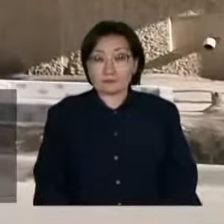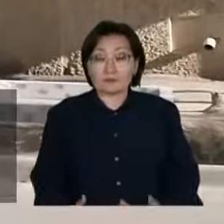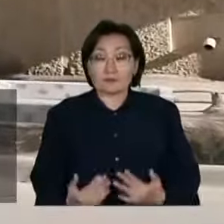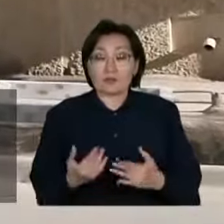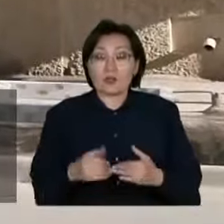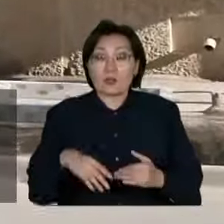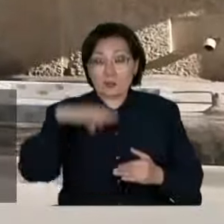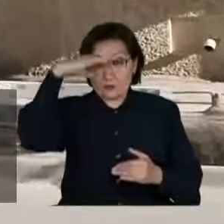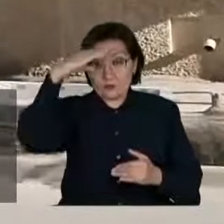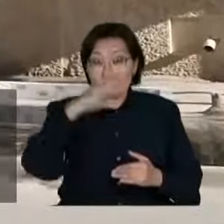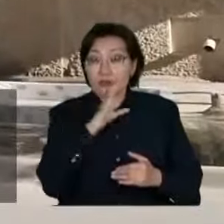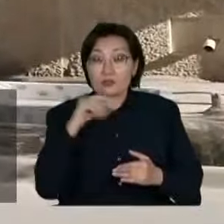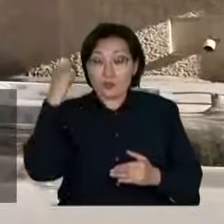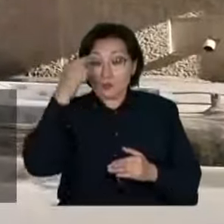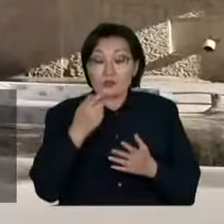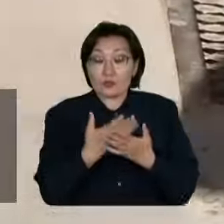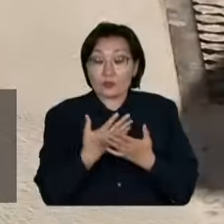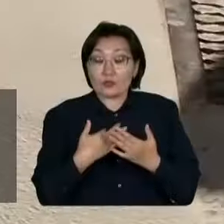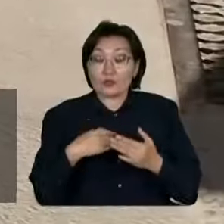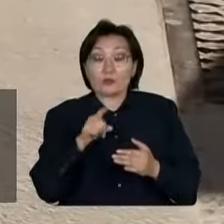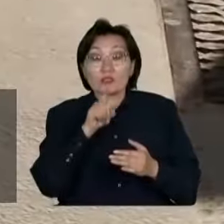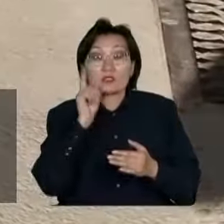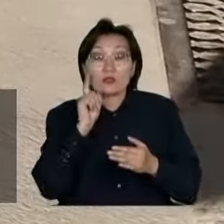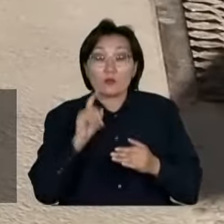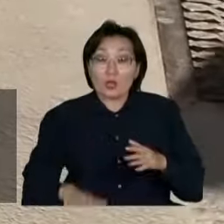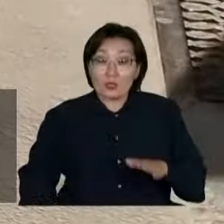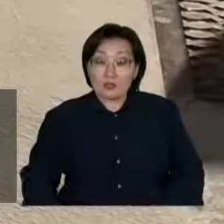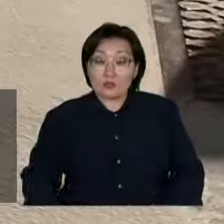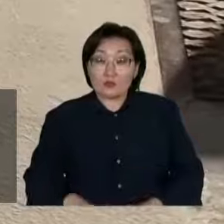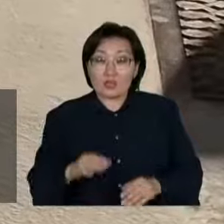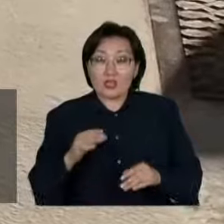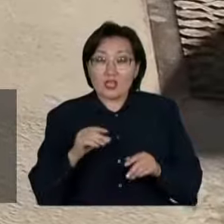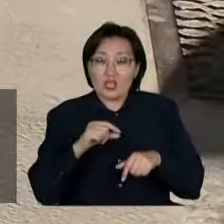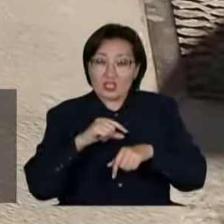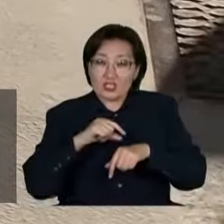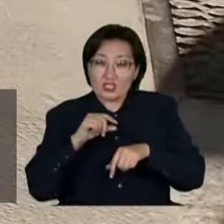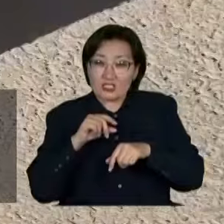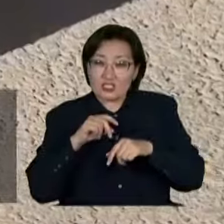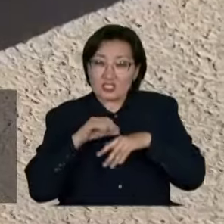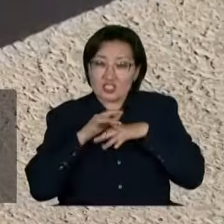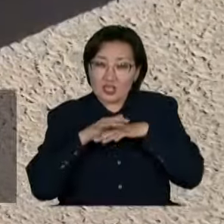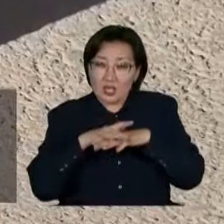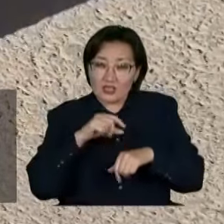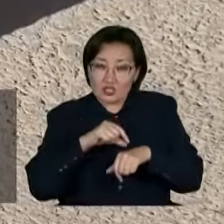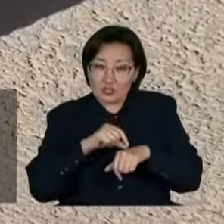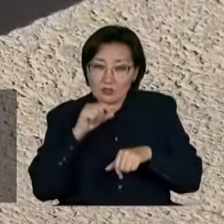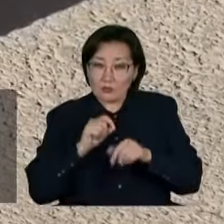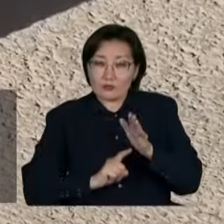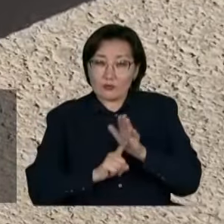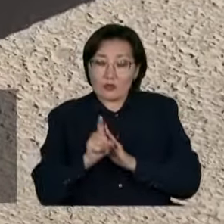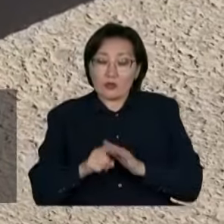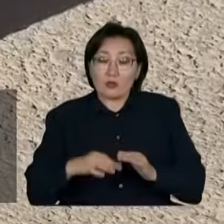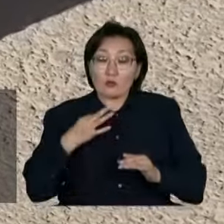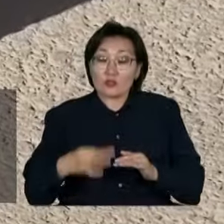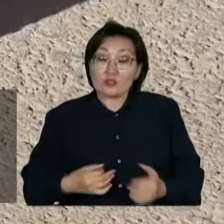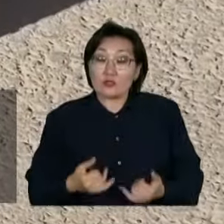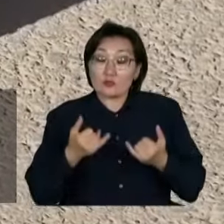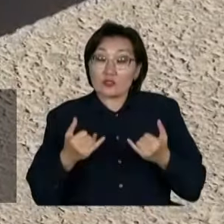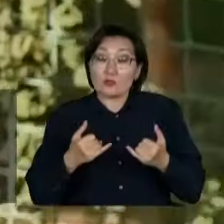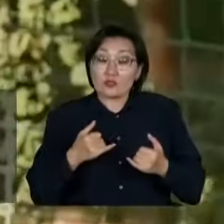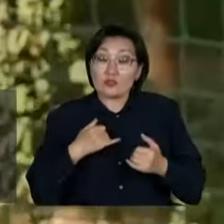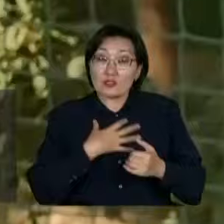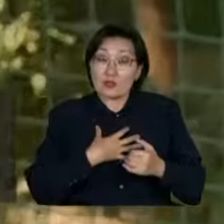Атанасы жүзін көрсетпеуді өтінген мына жас өспірімнің аяғын қан сорғыш жәндік тас талқан етіп шақып тастаған. Бауыр еті бала үшін шырылдаған